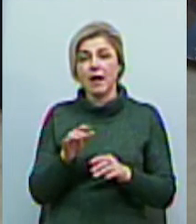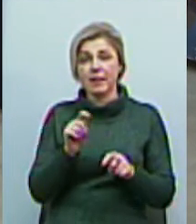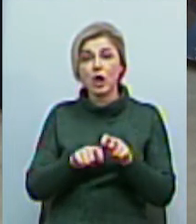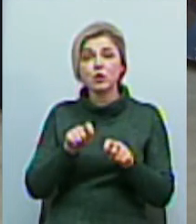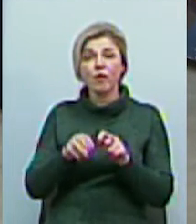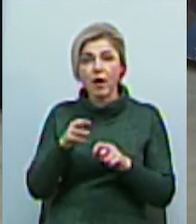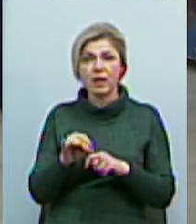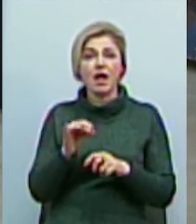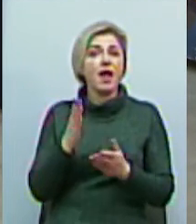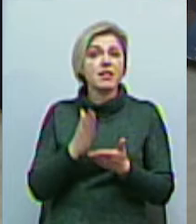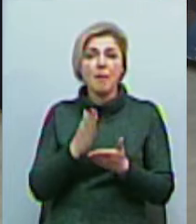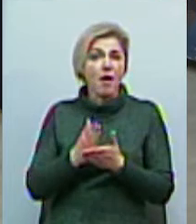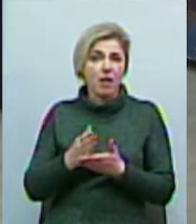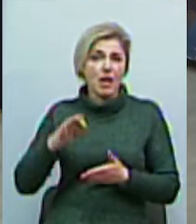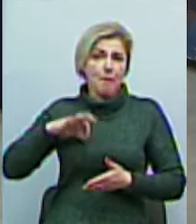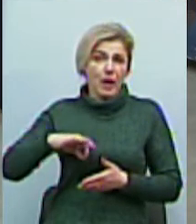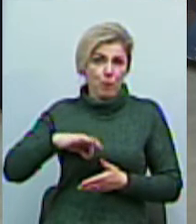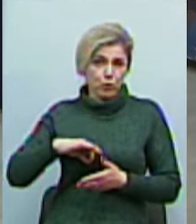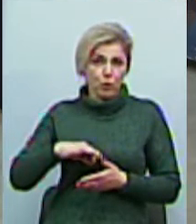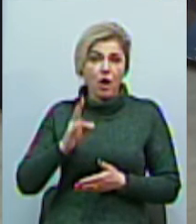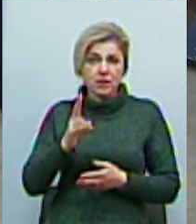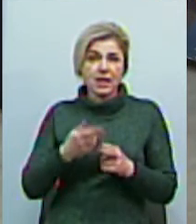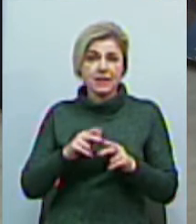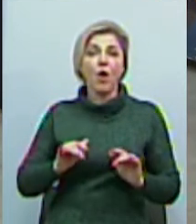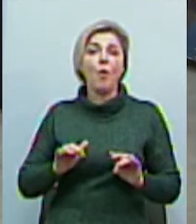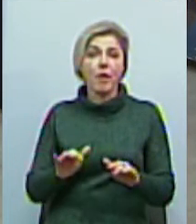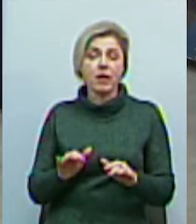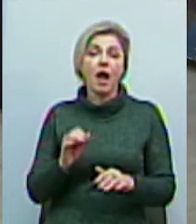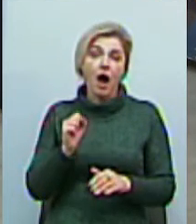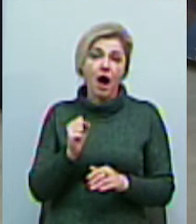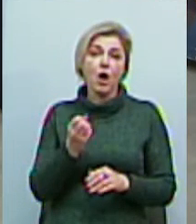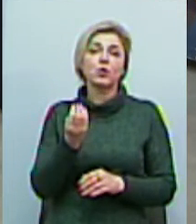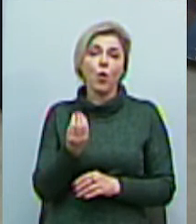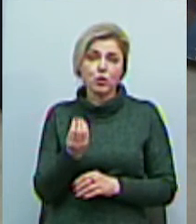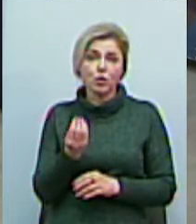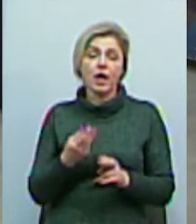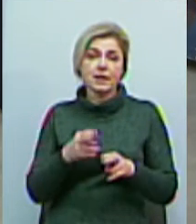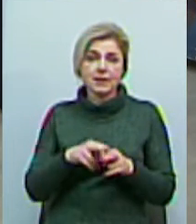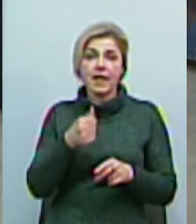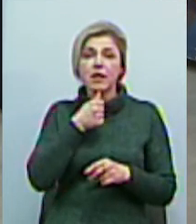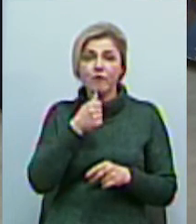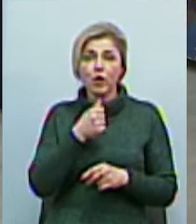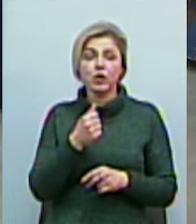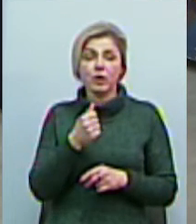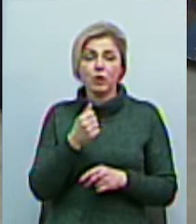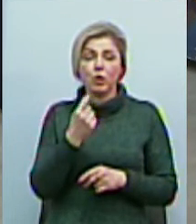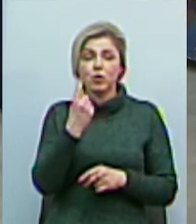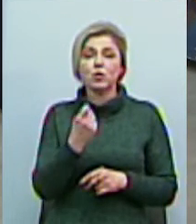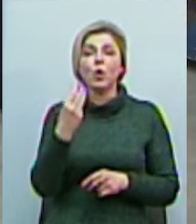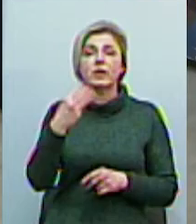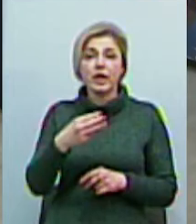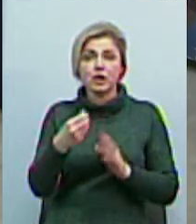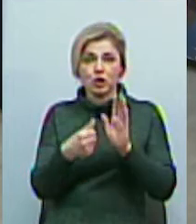мають прибутку з цієї кампанії, а коштує це тестування, одне тестування –